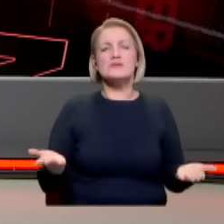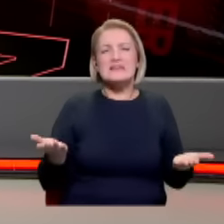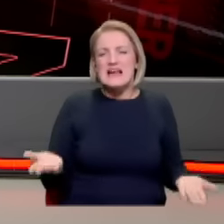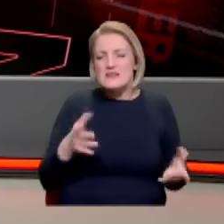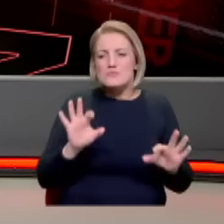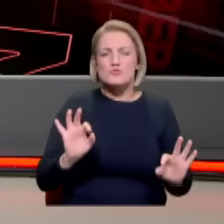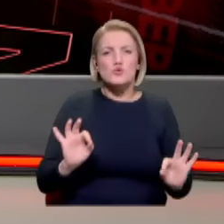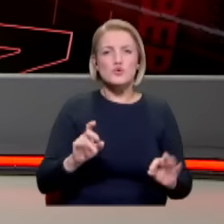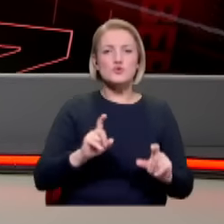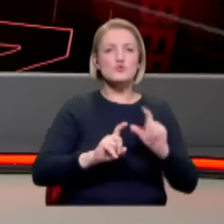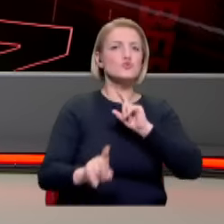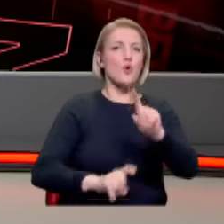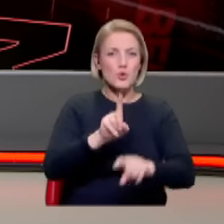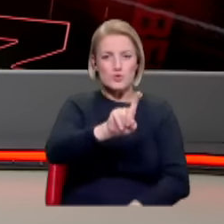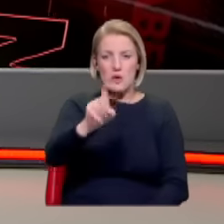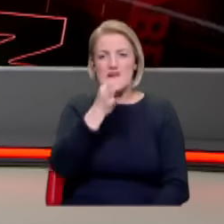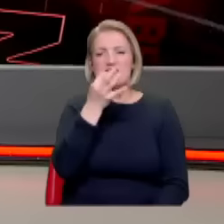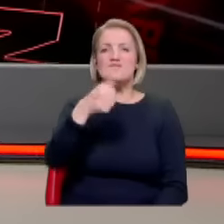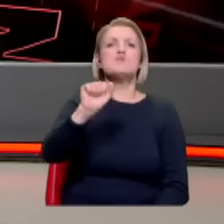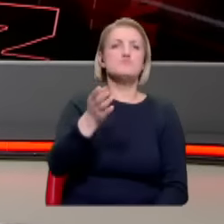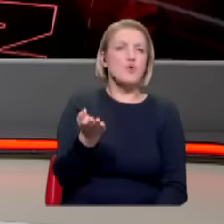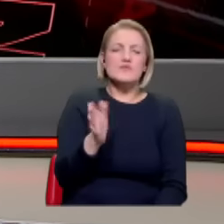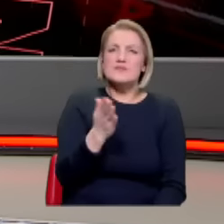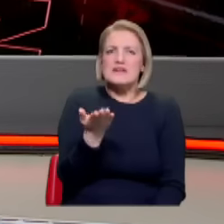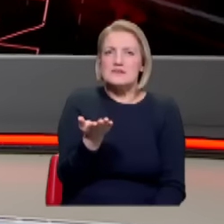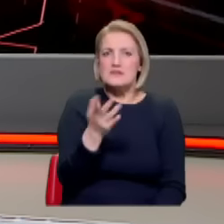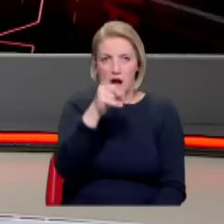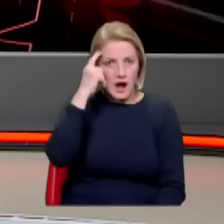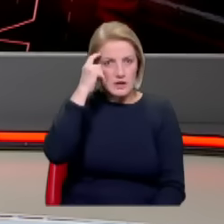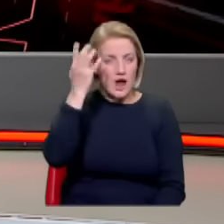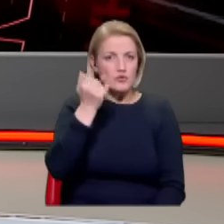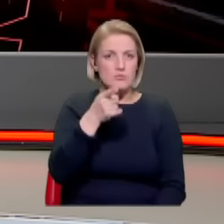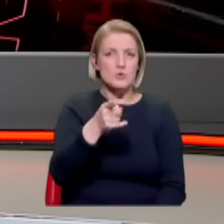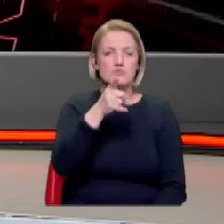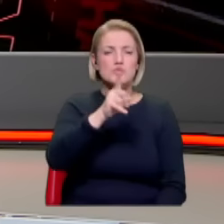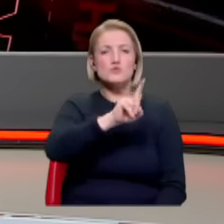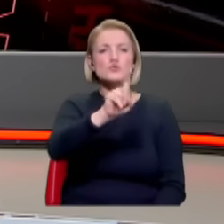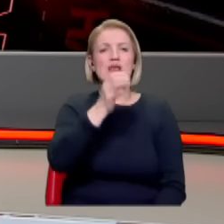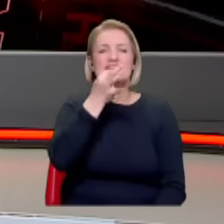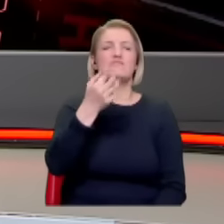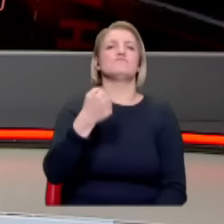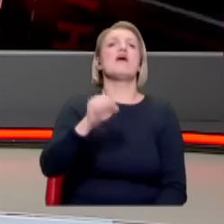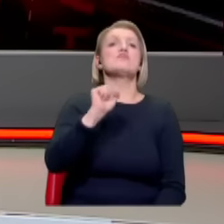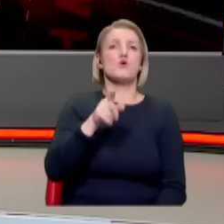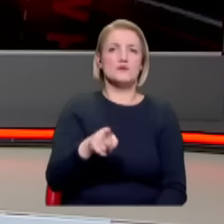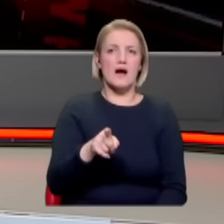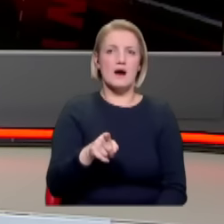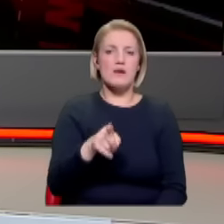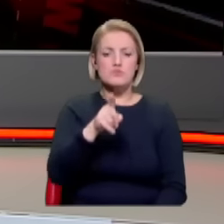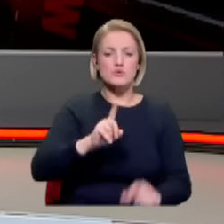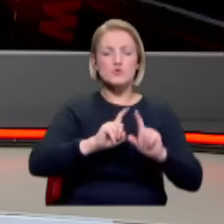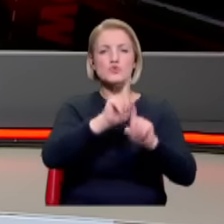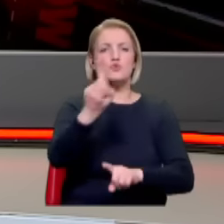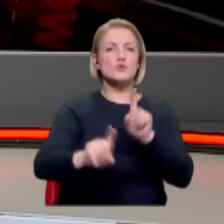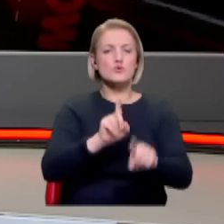Nasıl bu soruya izin verilmez? Sizin aklınız alıyor mu? Bir defa bu soruya izin verilmiyorsa ve bu